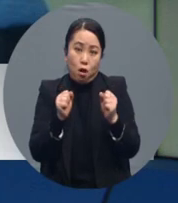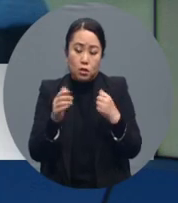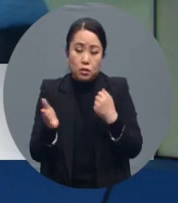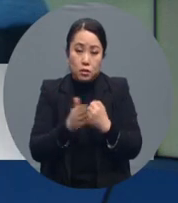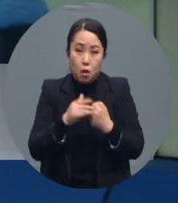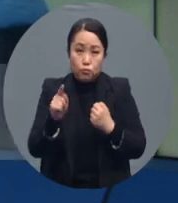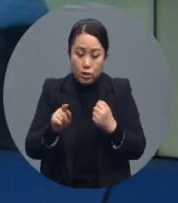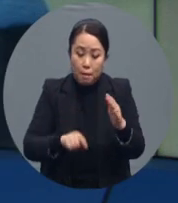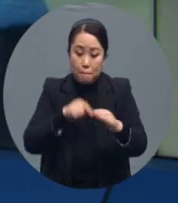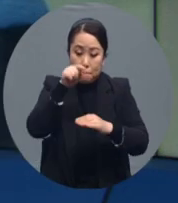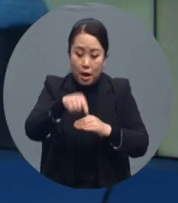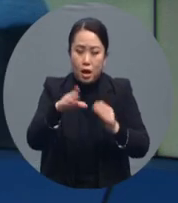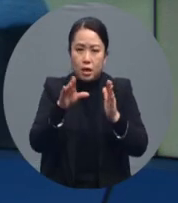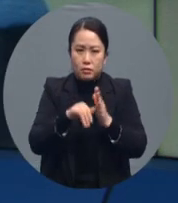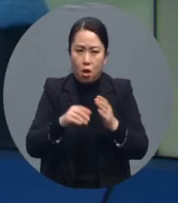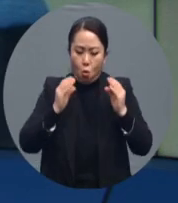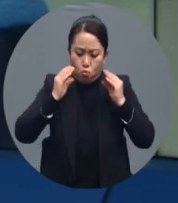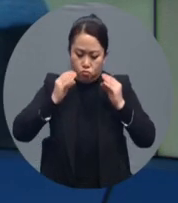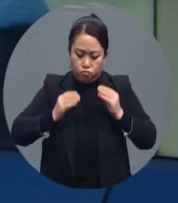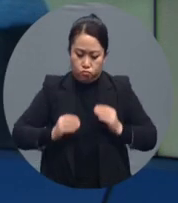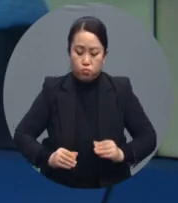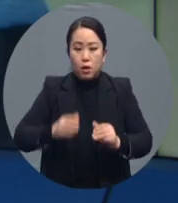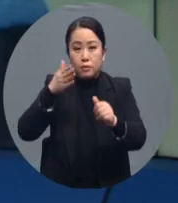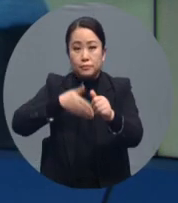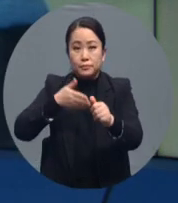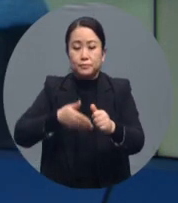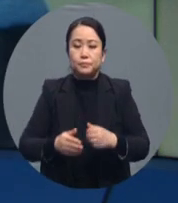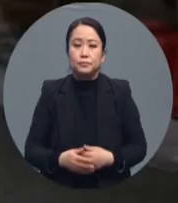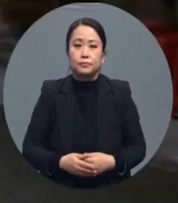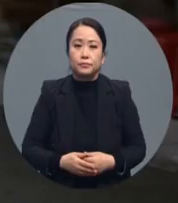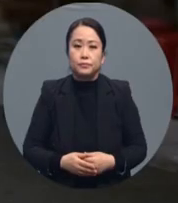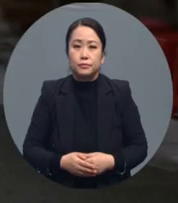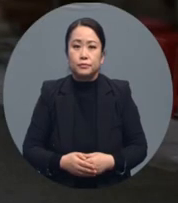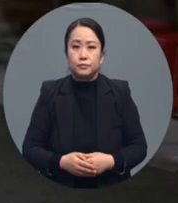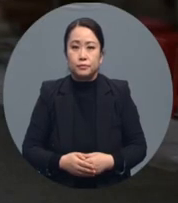옷차림 단단히 하셔야겠습니다. 첫 소식 박준호 기자입니다.